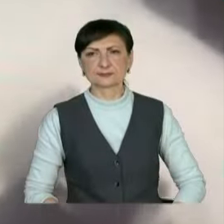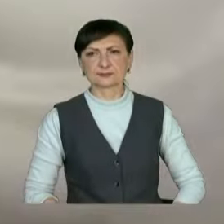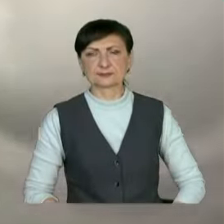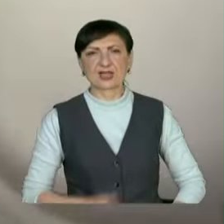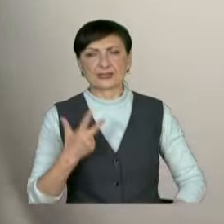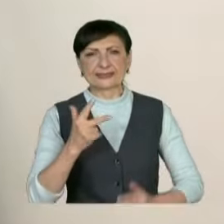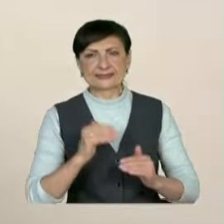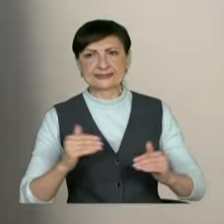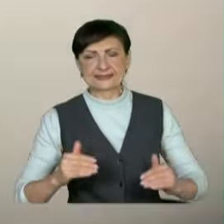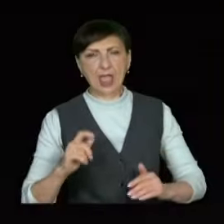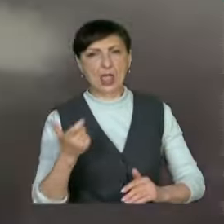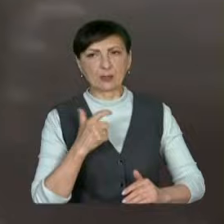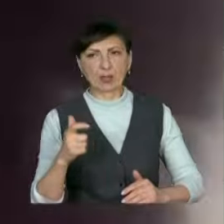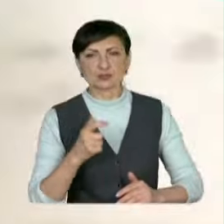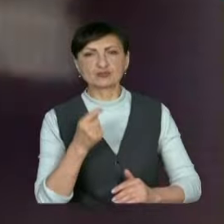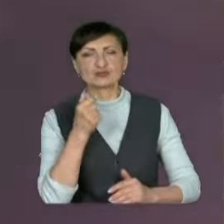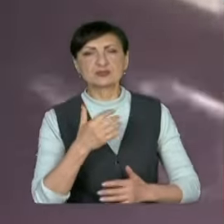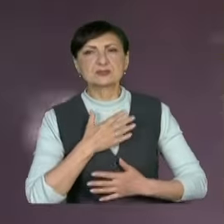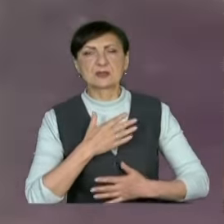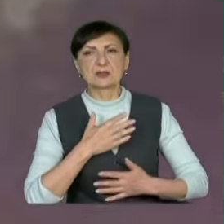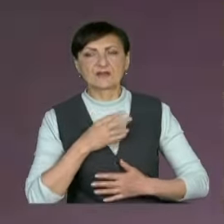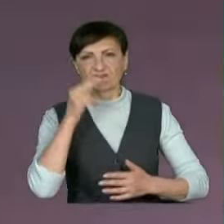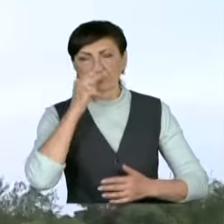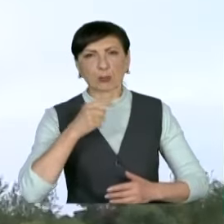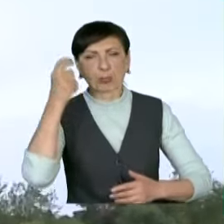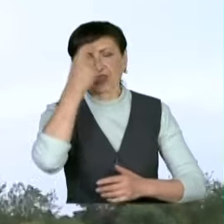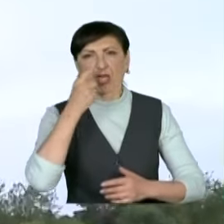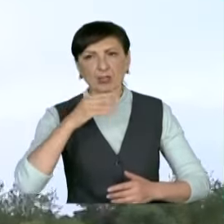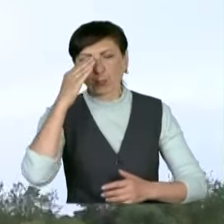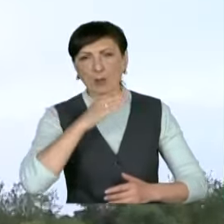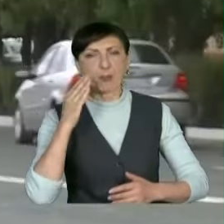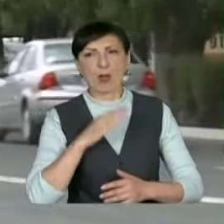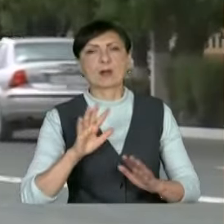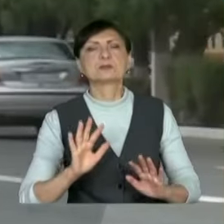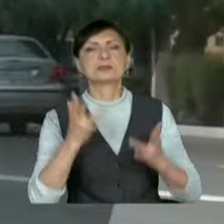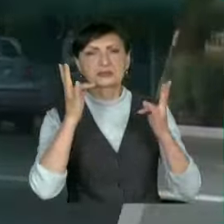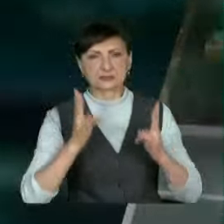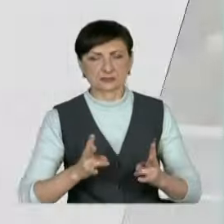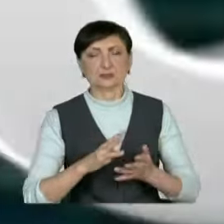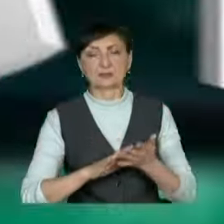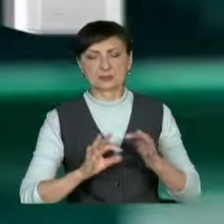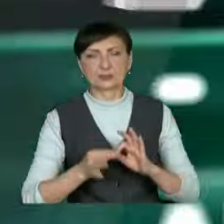Трое детей в Экибастузе едва не задохнулись по вине пьяных родителей. Как произошел инцидент?